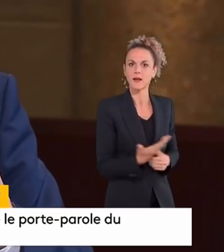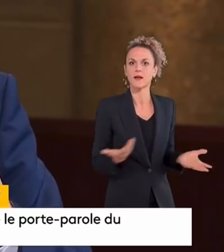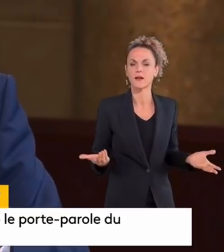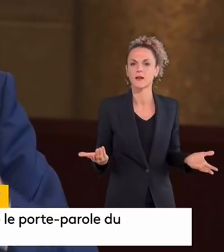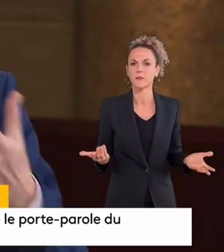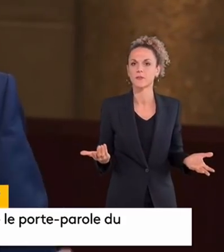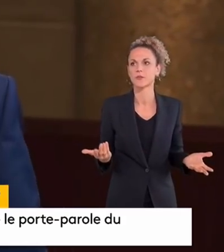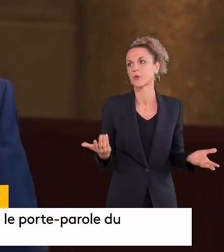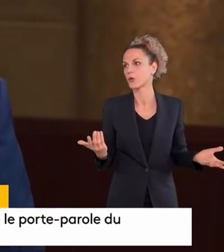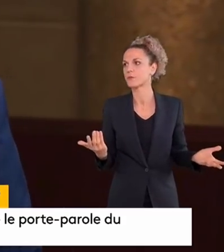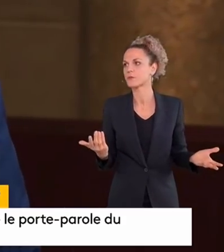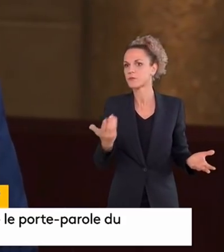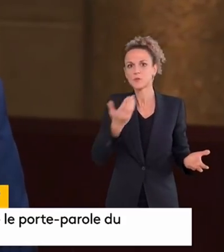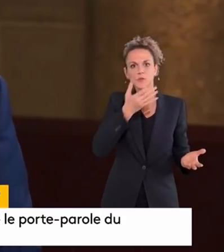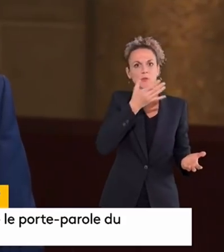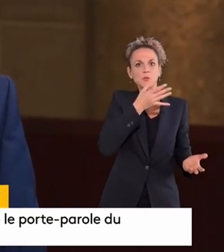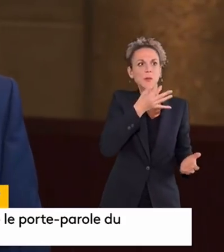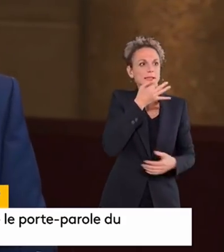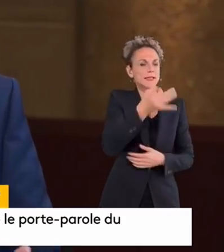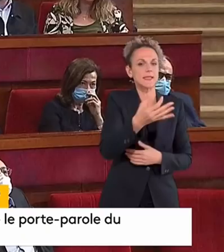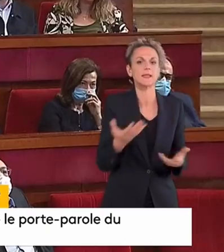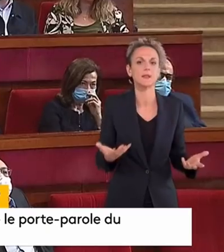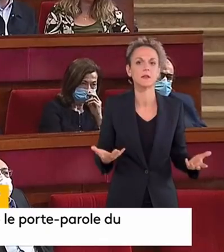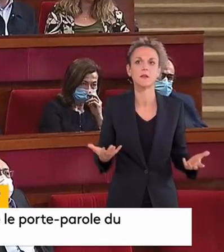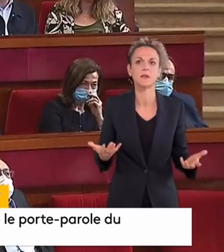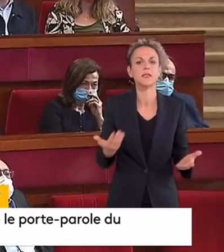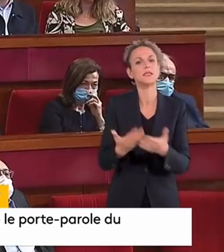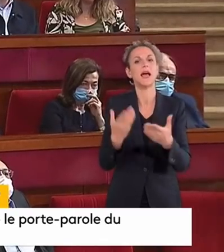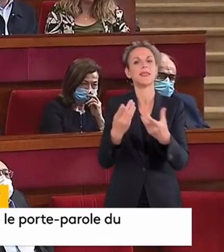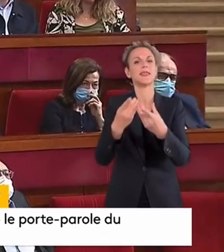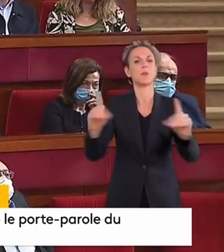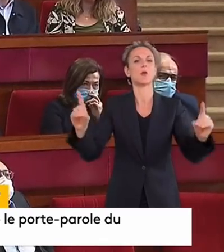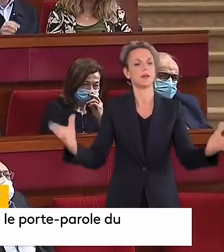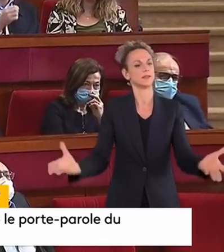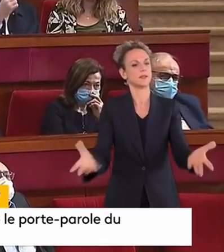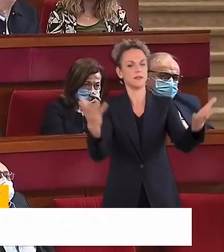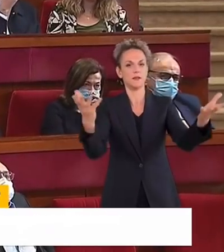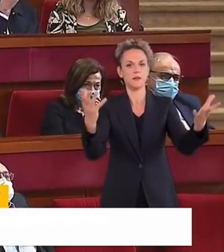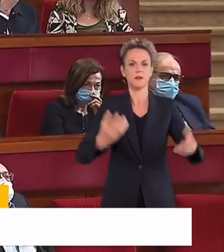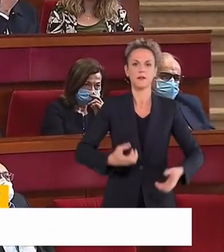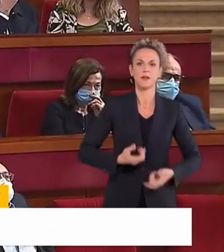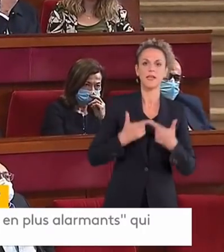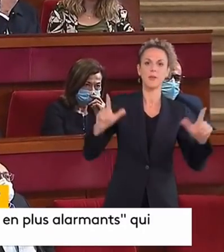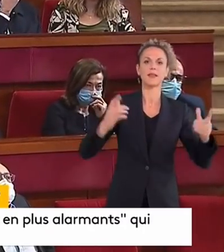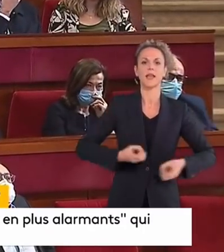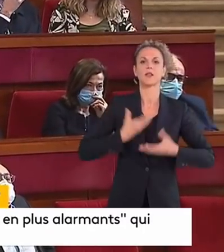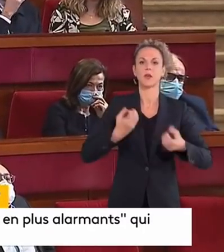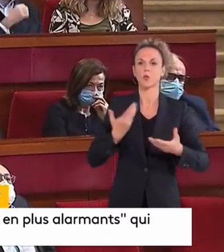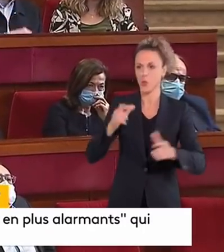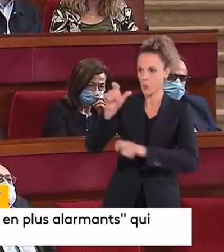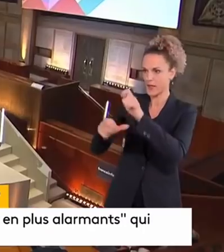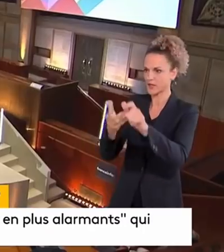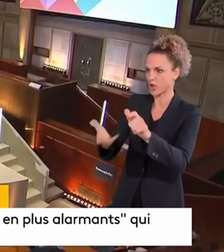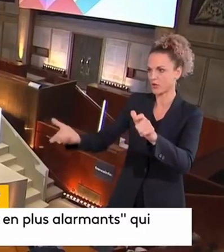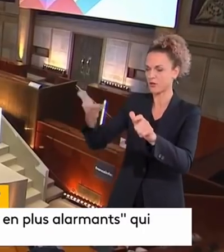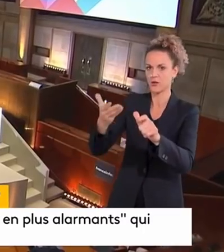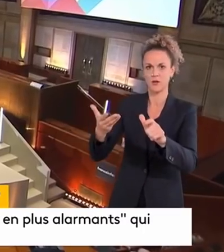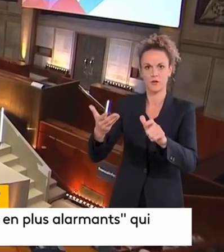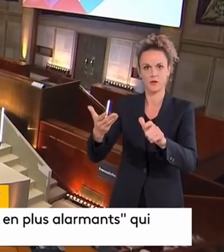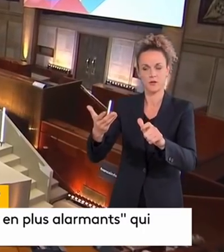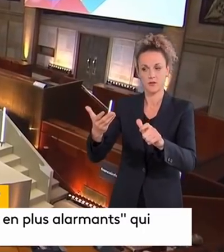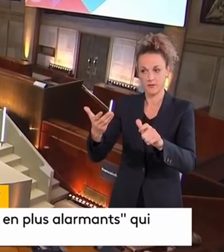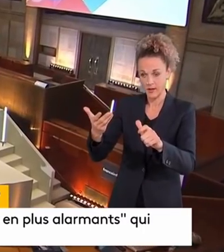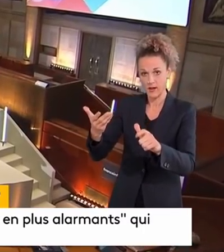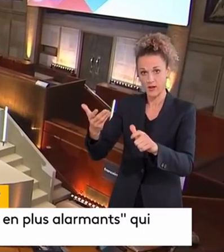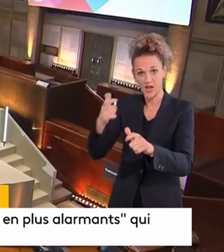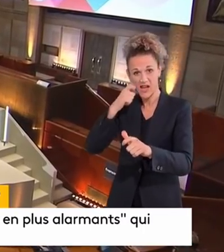je ne dirai jamais que c'est une question de démocratie ou de liberté d'expression que de laisser des personnages qui portent en eux